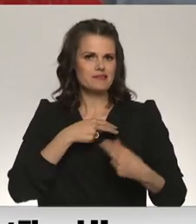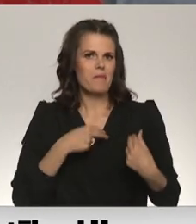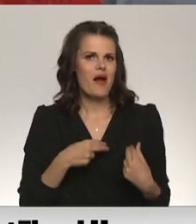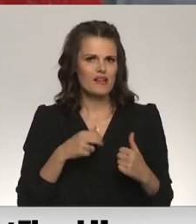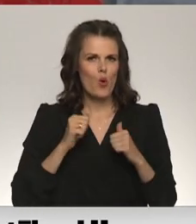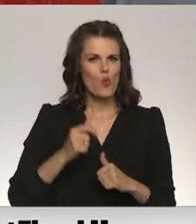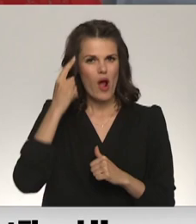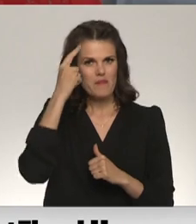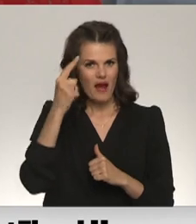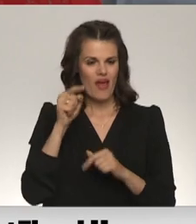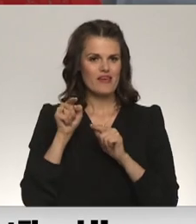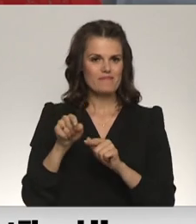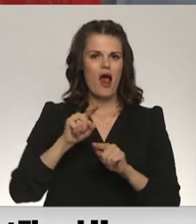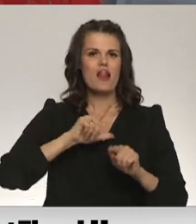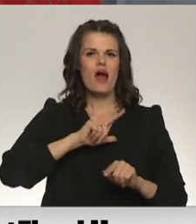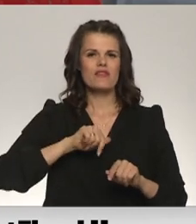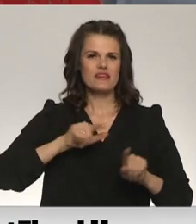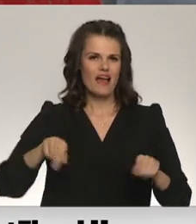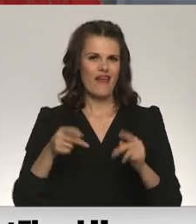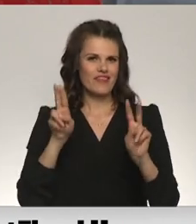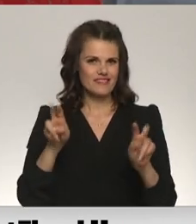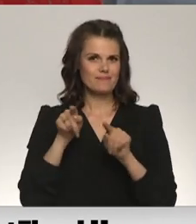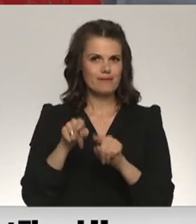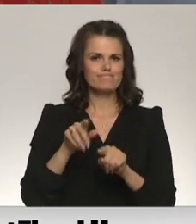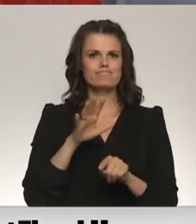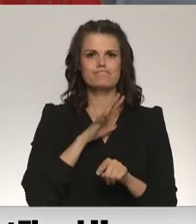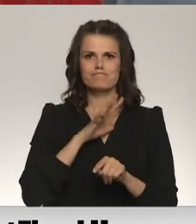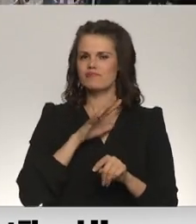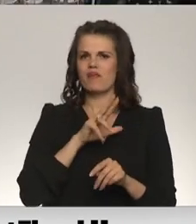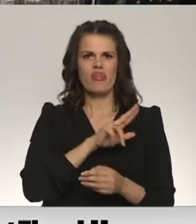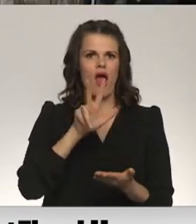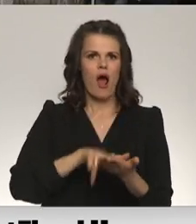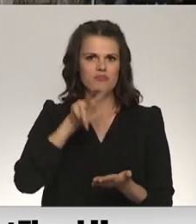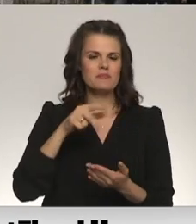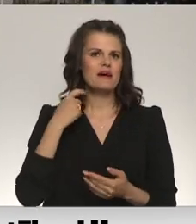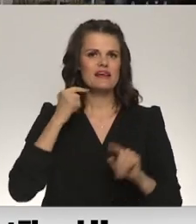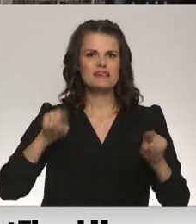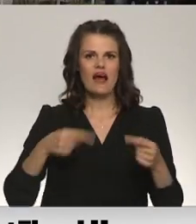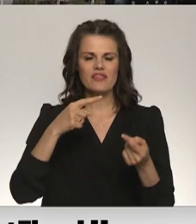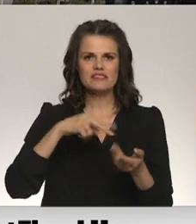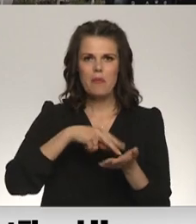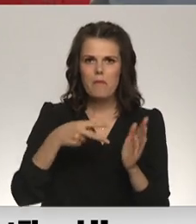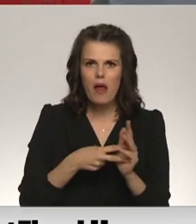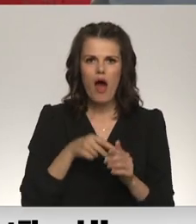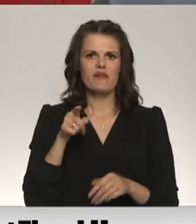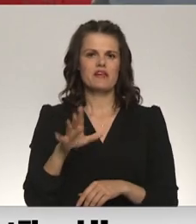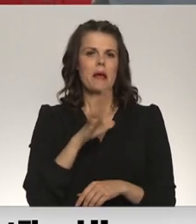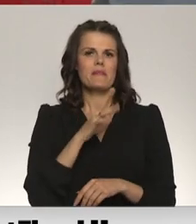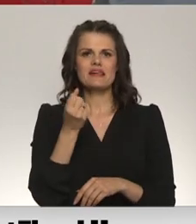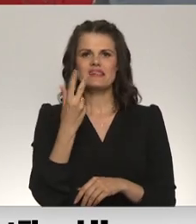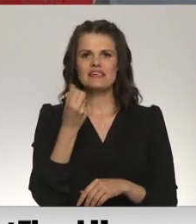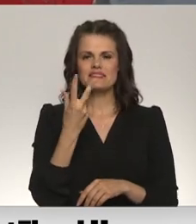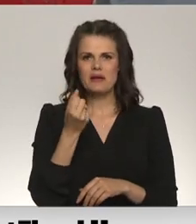ka tiek tāda graujoša rīcība, kā nepieņemt Rīgas attīstības plānu, ierosināt 13 administratīvās lietas par